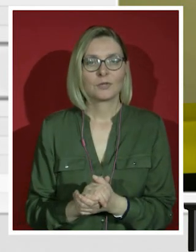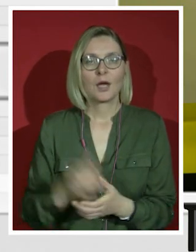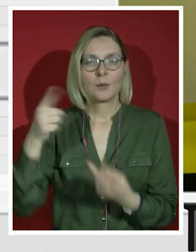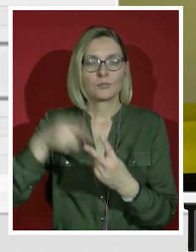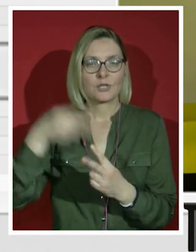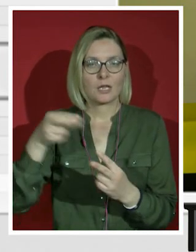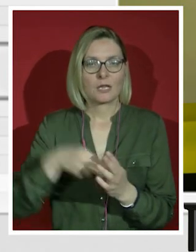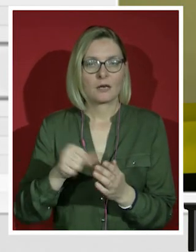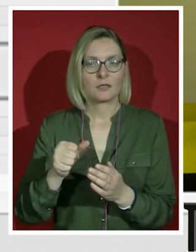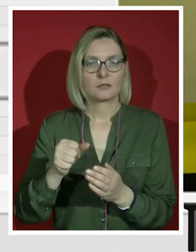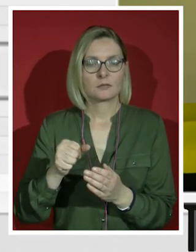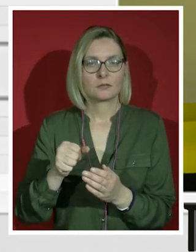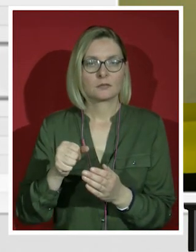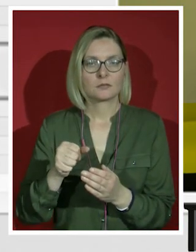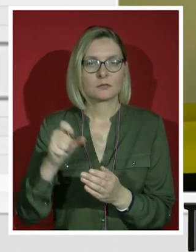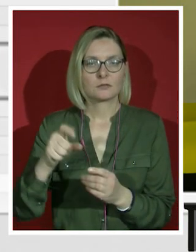пчеларството,